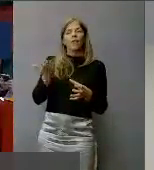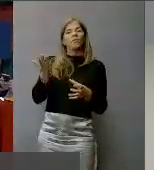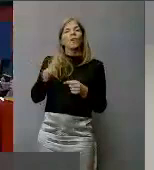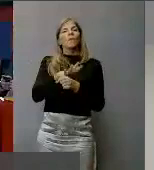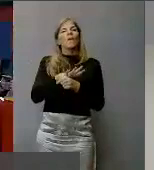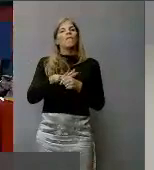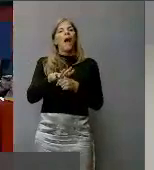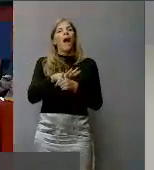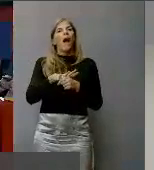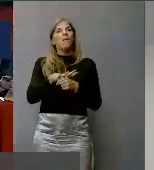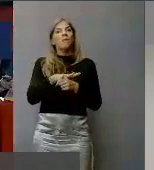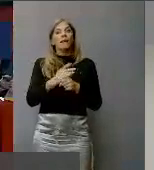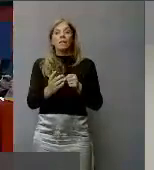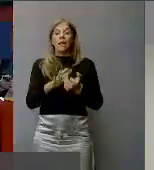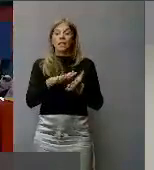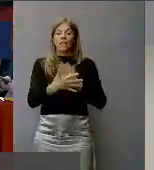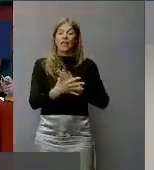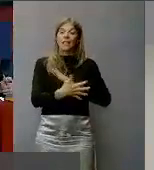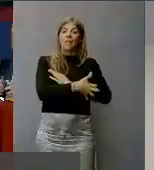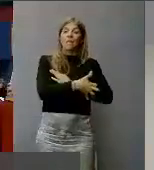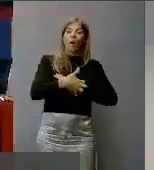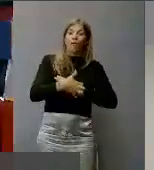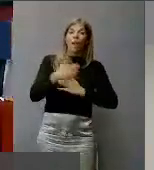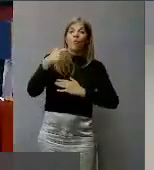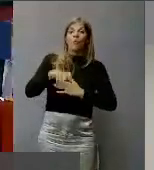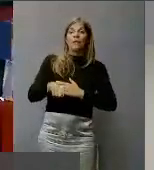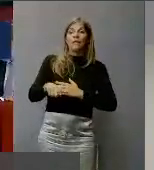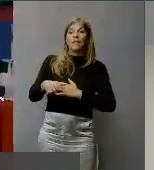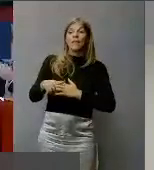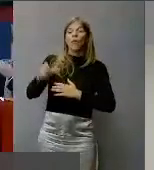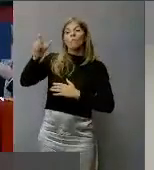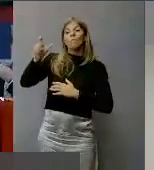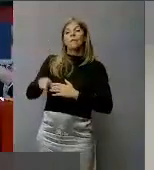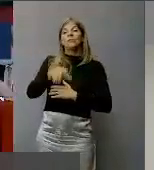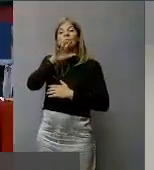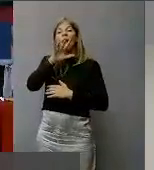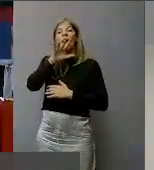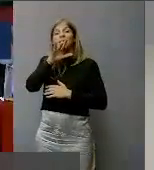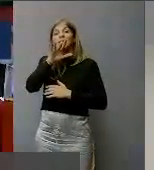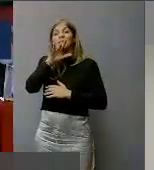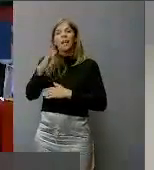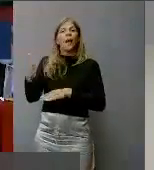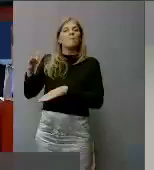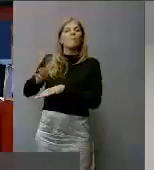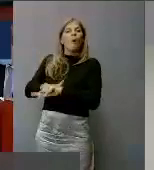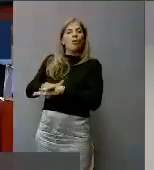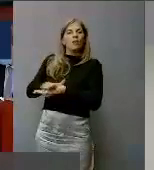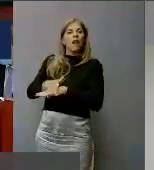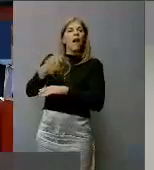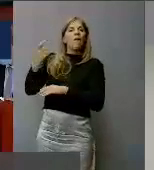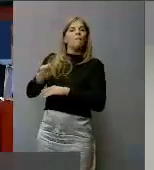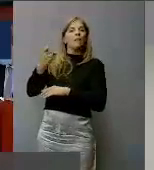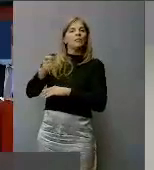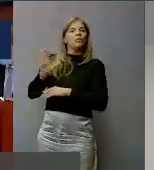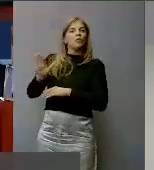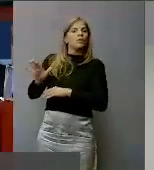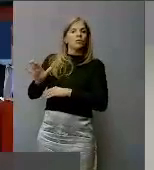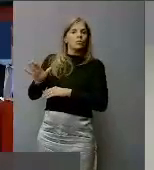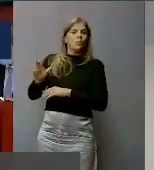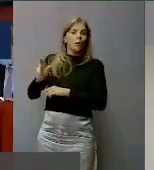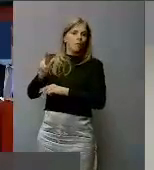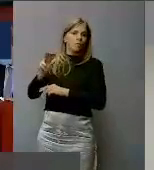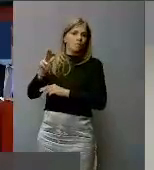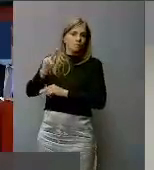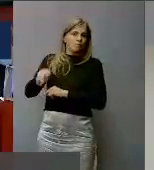che entrano in povertà perché muore una persona della terza età anziana questa roba qui è una cosa diversa dall'immaginario che noi possiamo